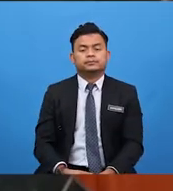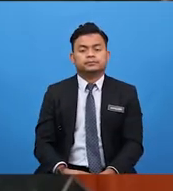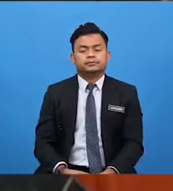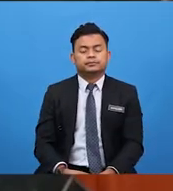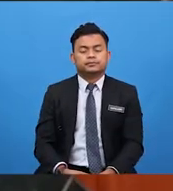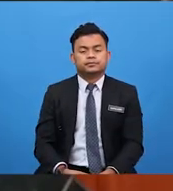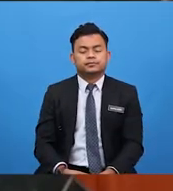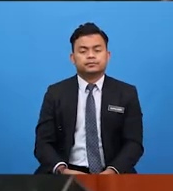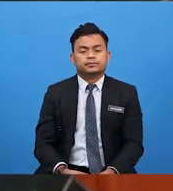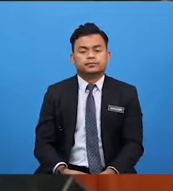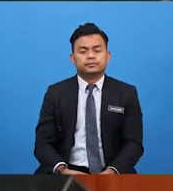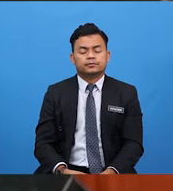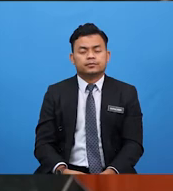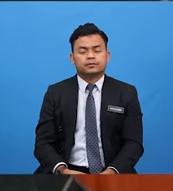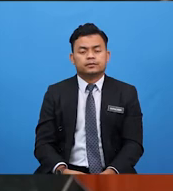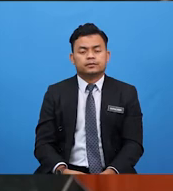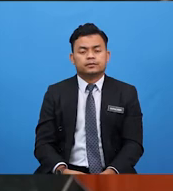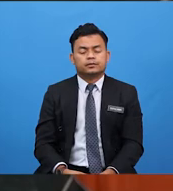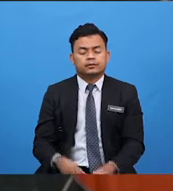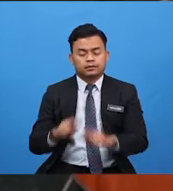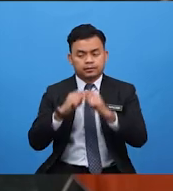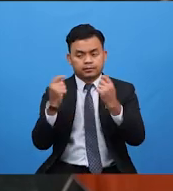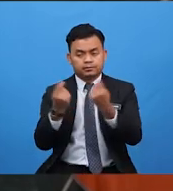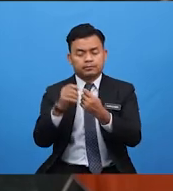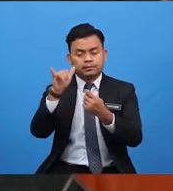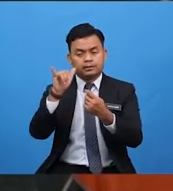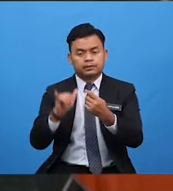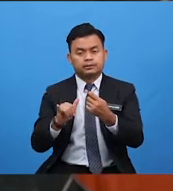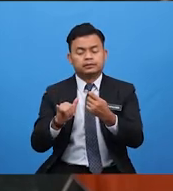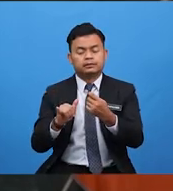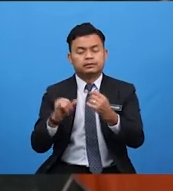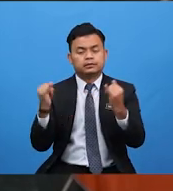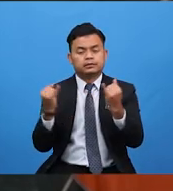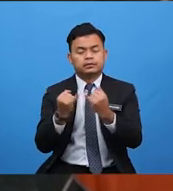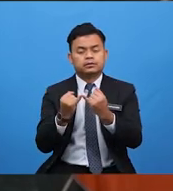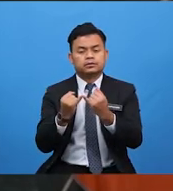Troli ampaian perlu ditempatkan di kawasan yang sesuai mengikut jenis kain dan